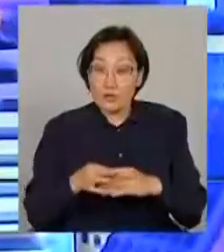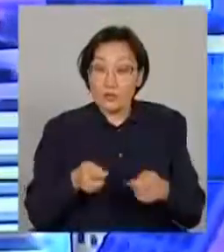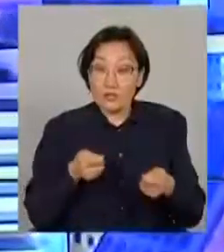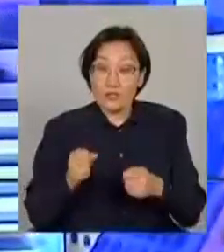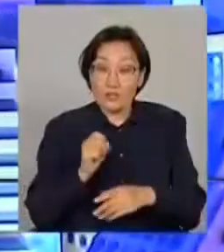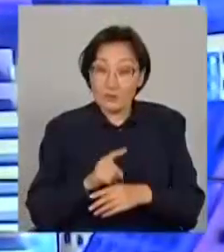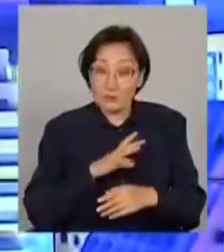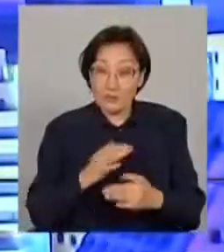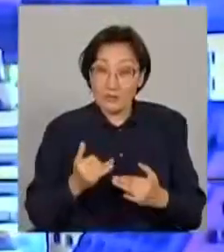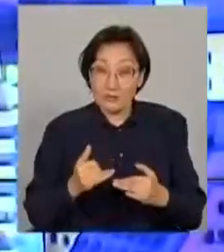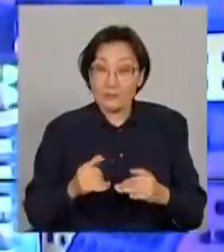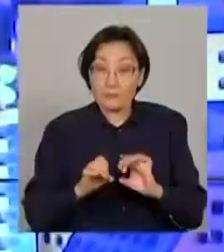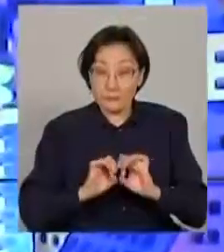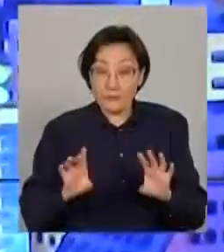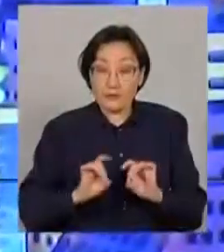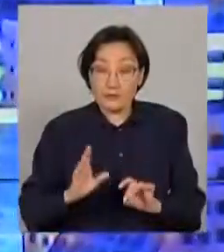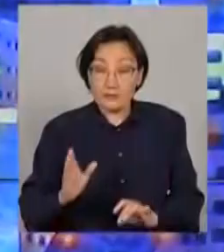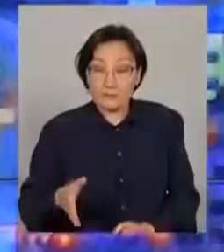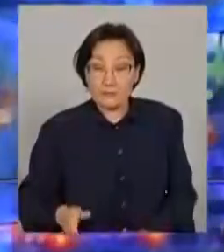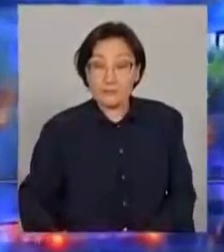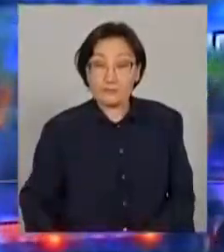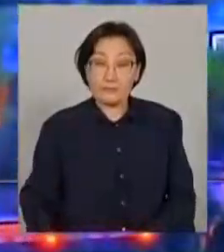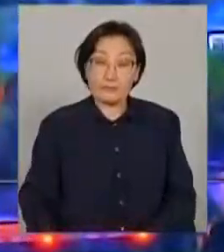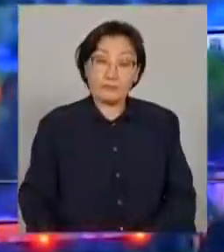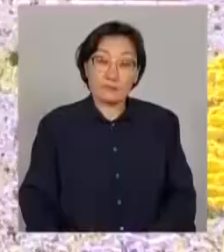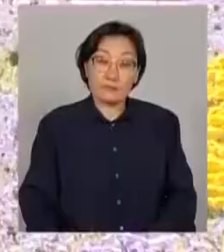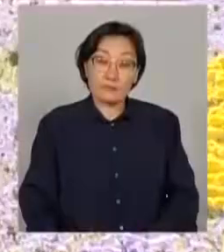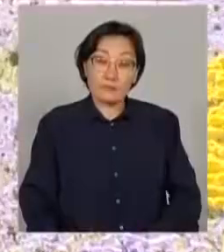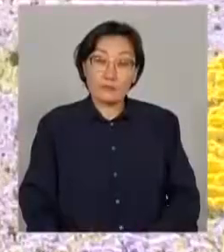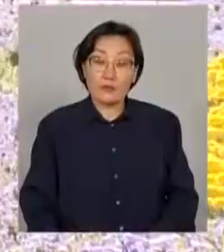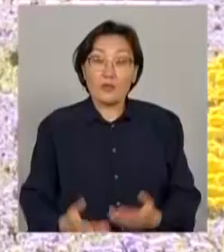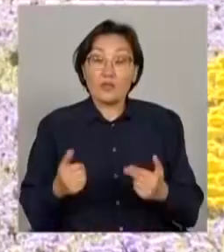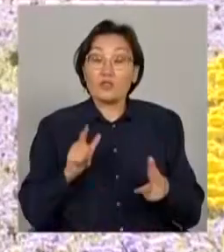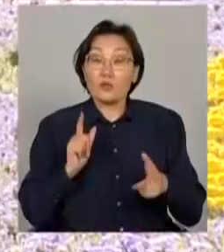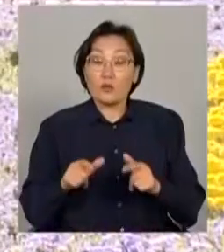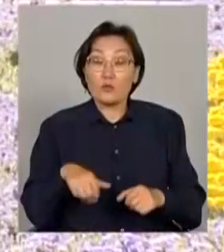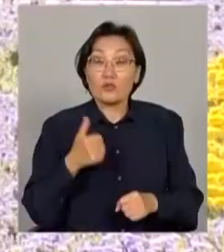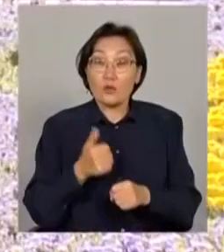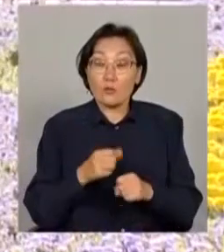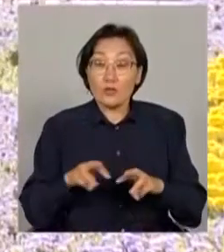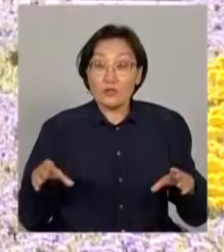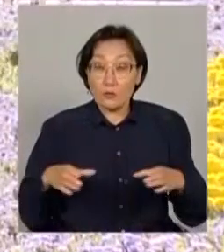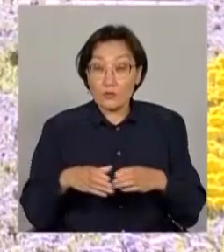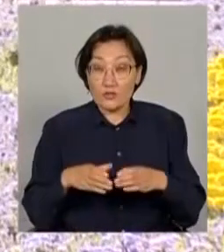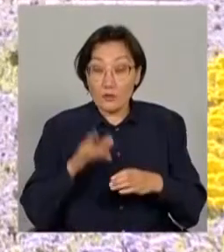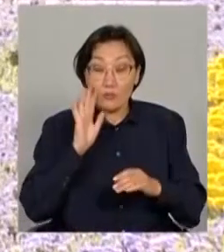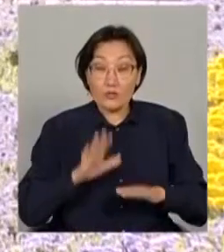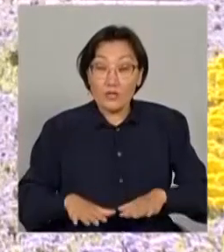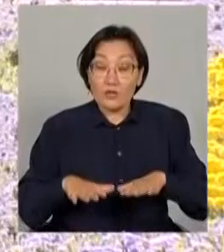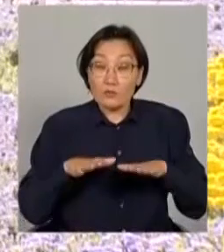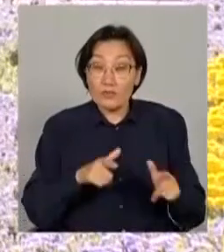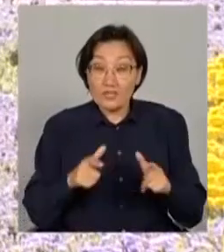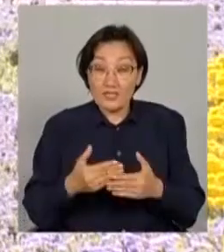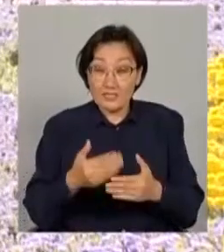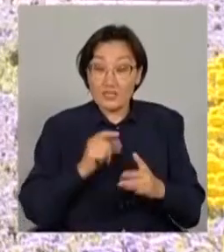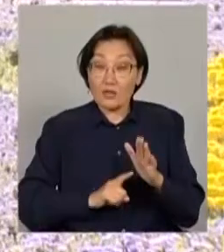берді? Өмір Серікбекұлы жіпке тізсін. Я, шынымен үкімет осы жолы су тасқыны кезеңіне дайындықты